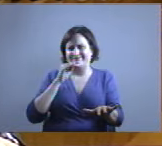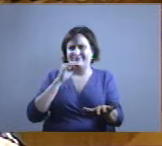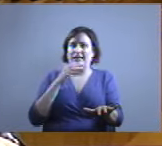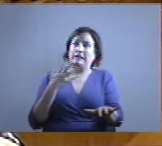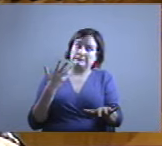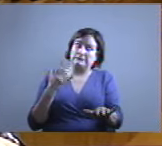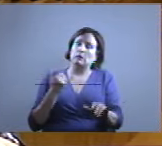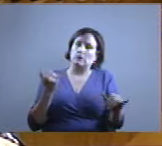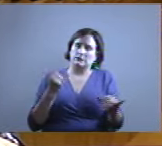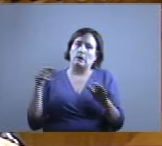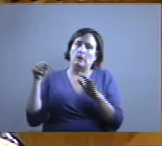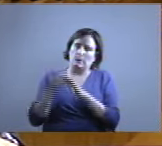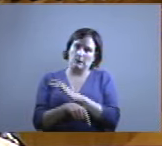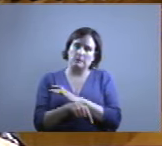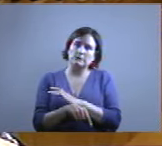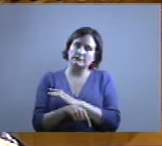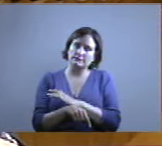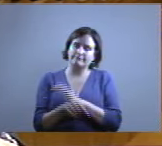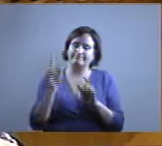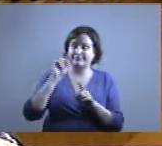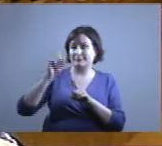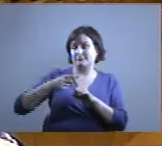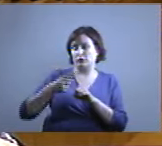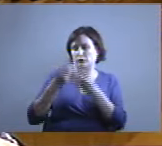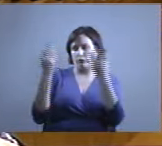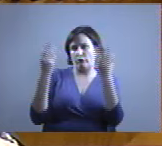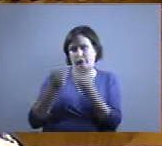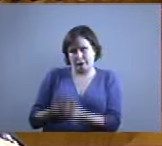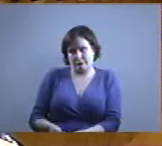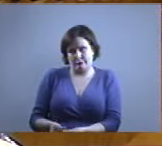vir Suid-Afrika. Ek wil dus pleit dat